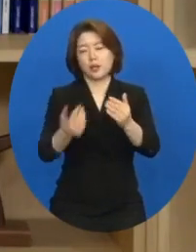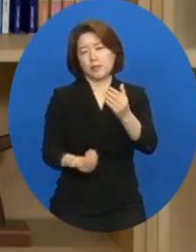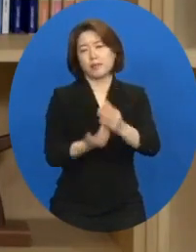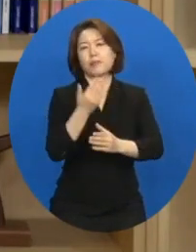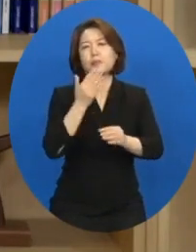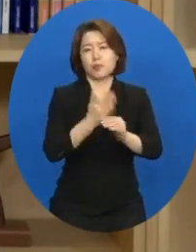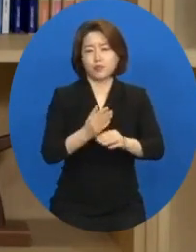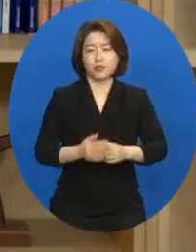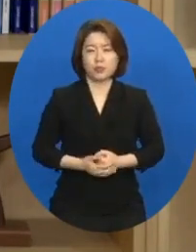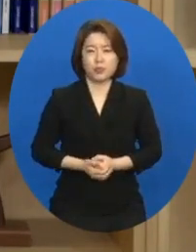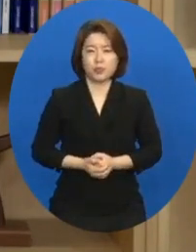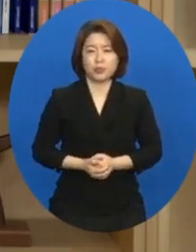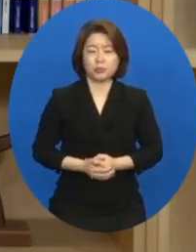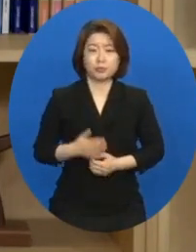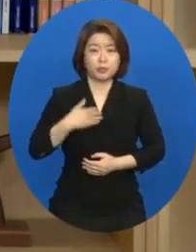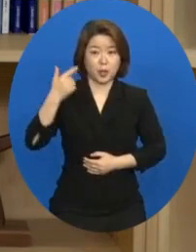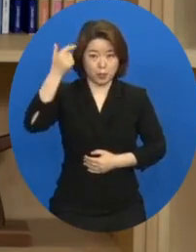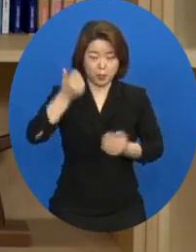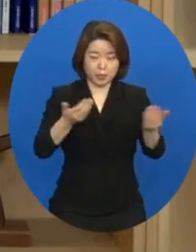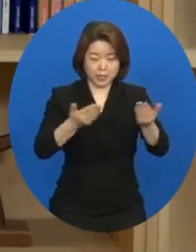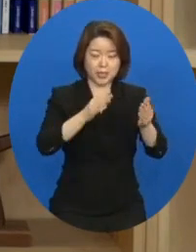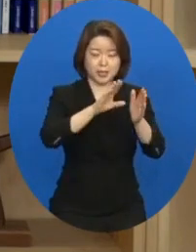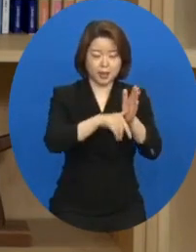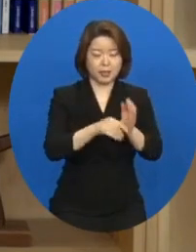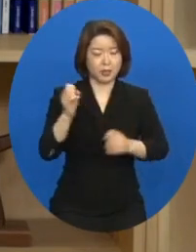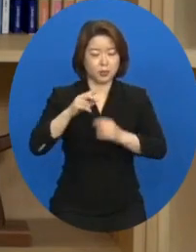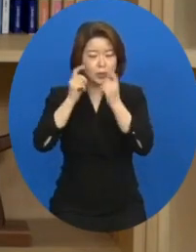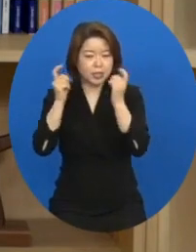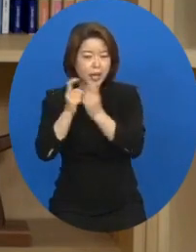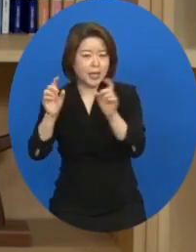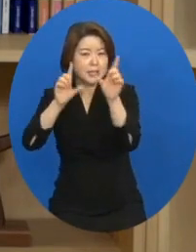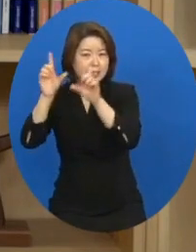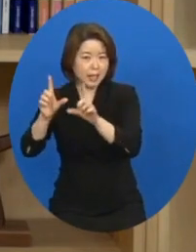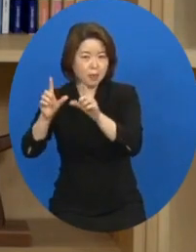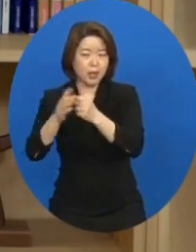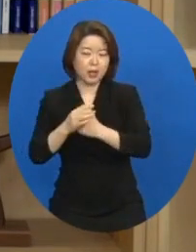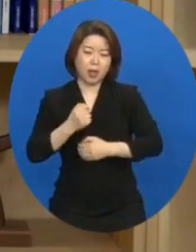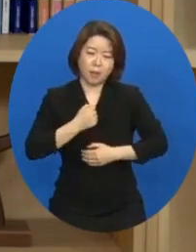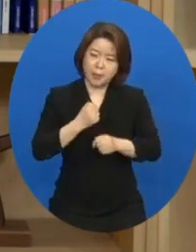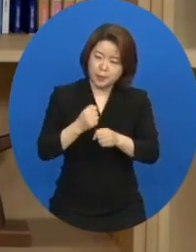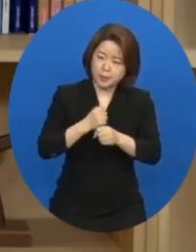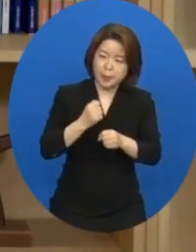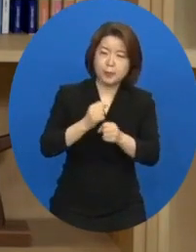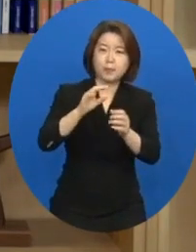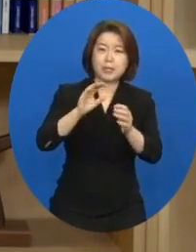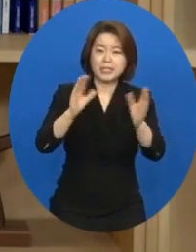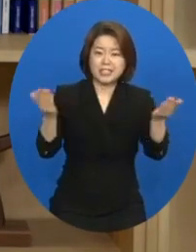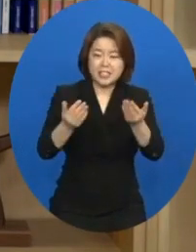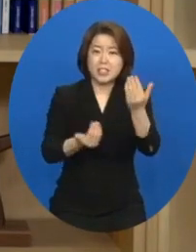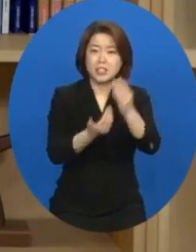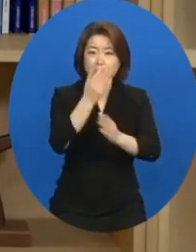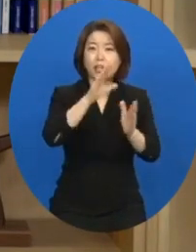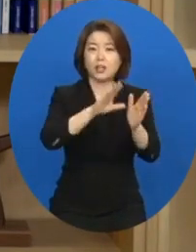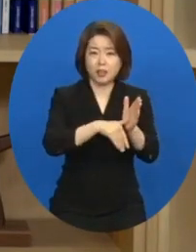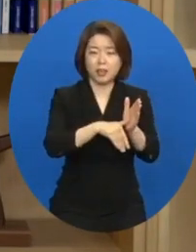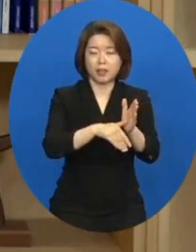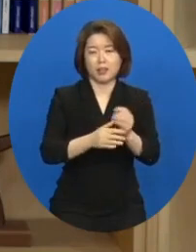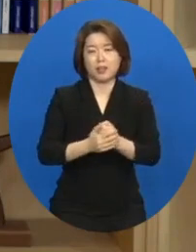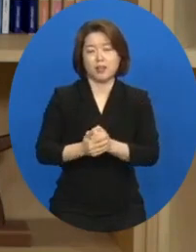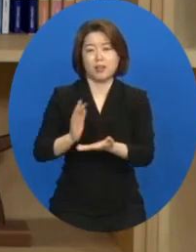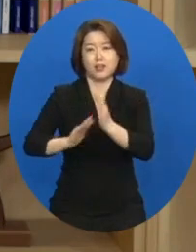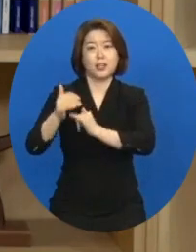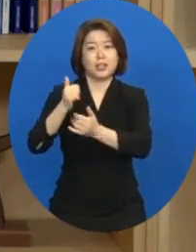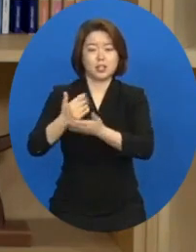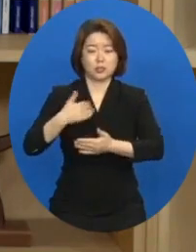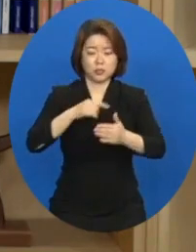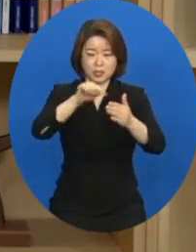저는 목회하면서 또 개인적인 삶에 있어서 참 난감하고 답답한 문제가 일어날 때 맞아 예수님께서